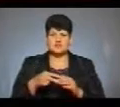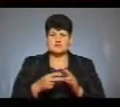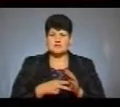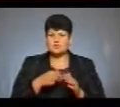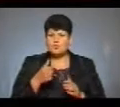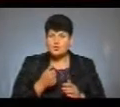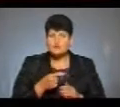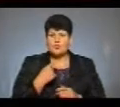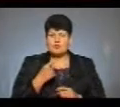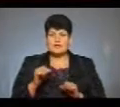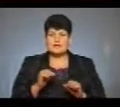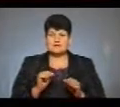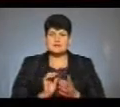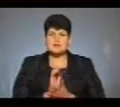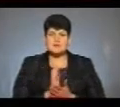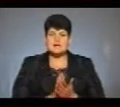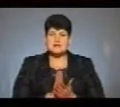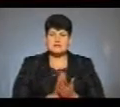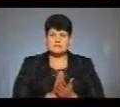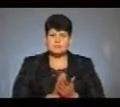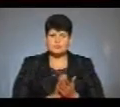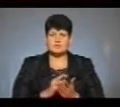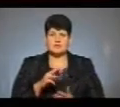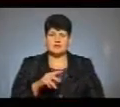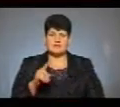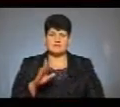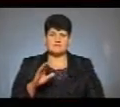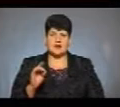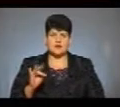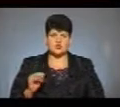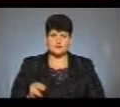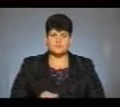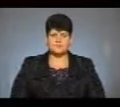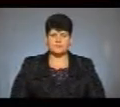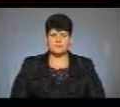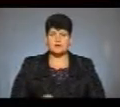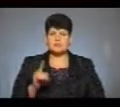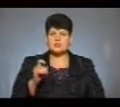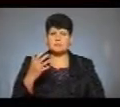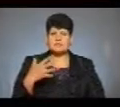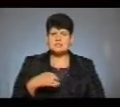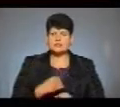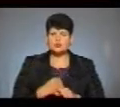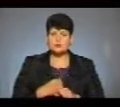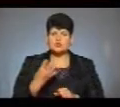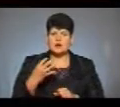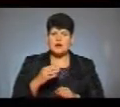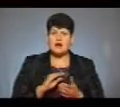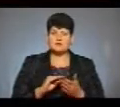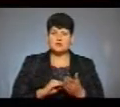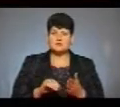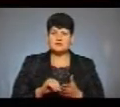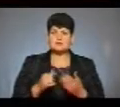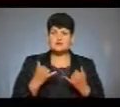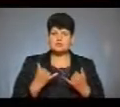році, каже керівниця прес-служби Тернопільської міськради Мар'яна Зварич. 150 робіт 40 авторів представили